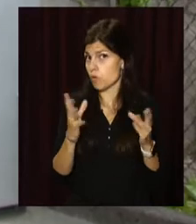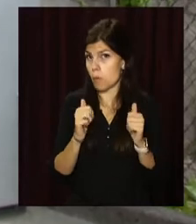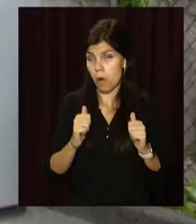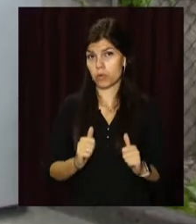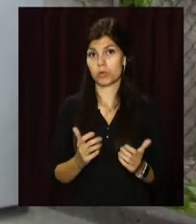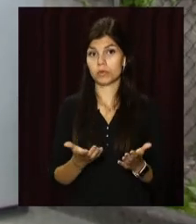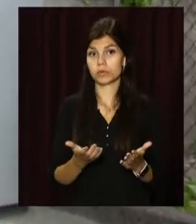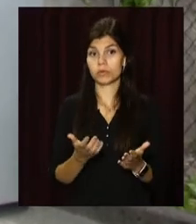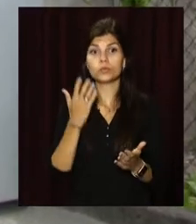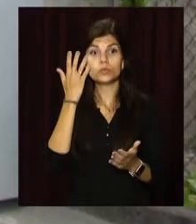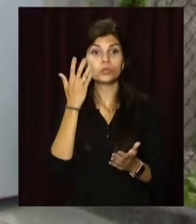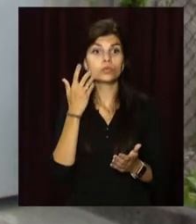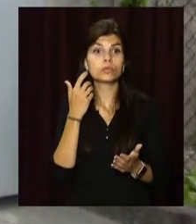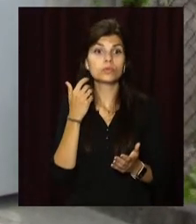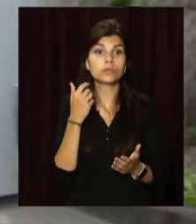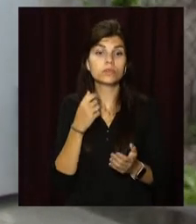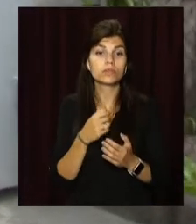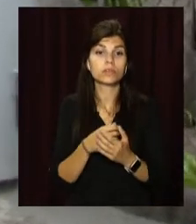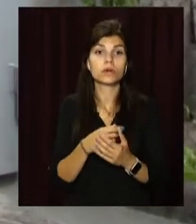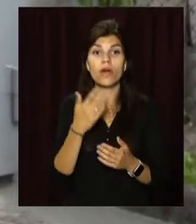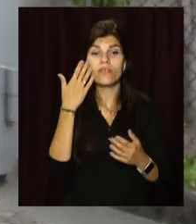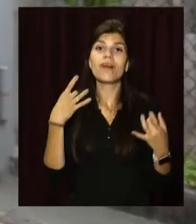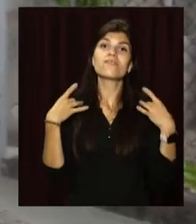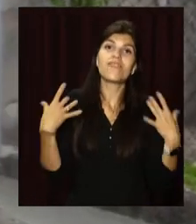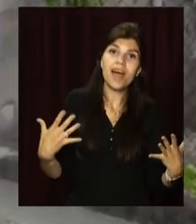спокійно. Коли у них там були свята, вони там